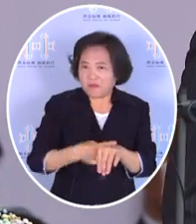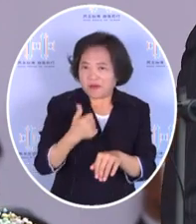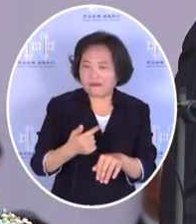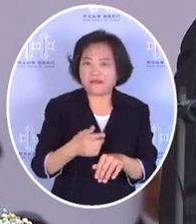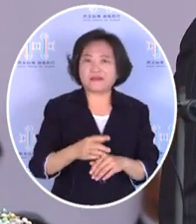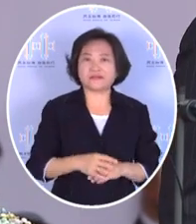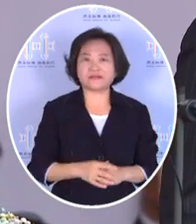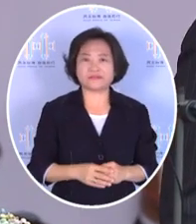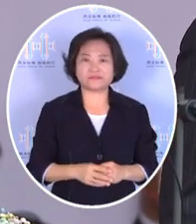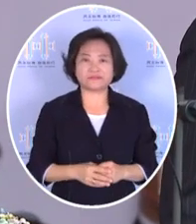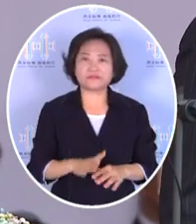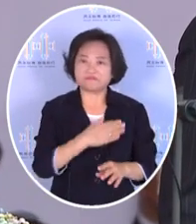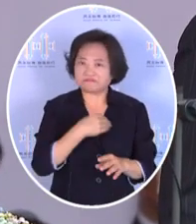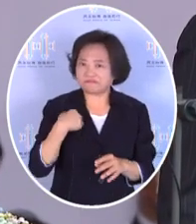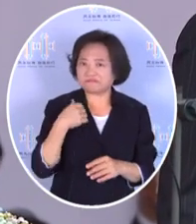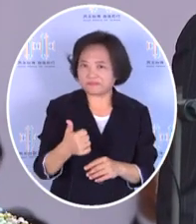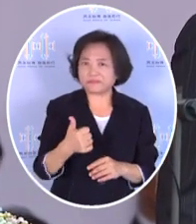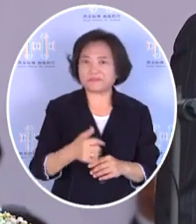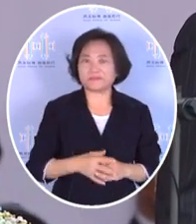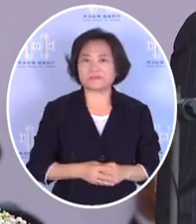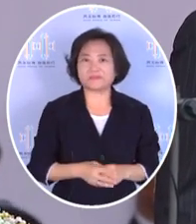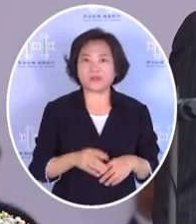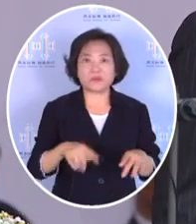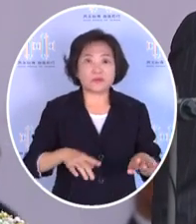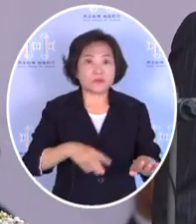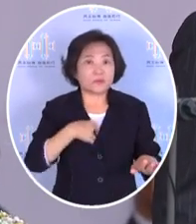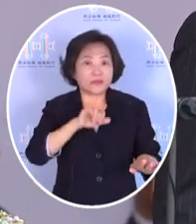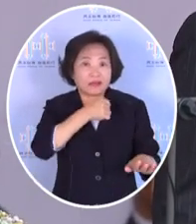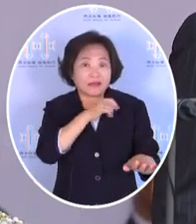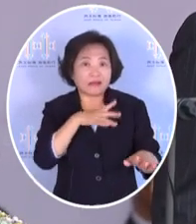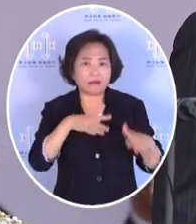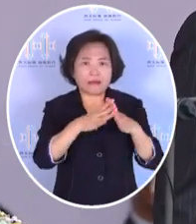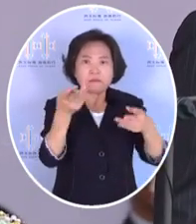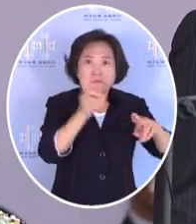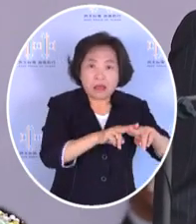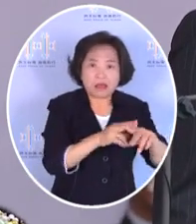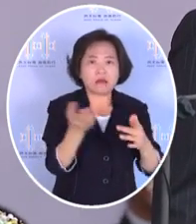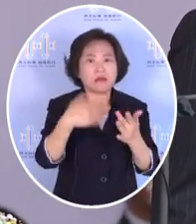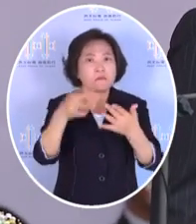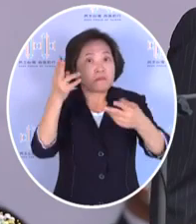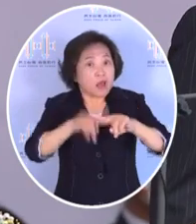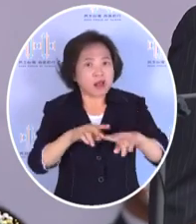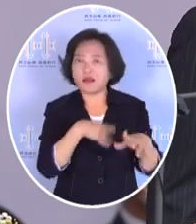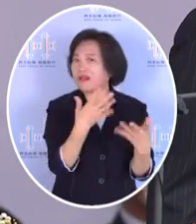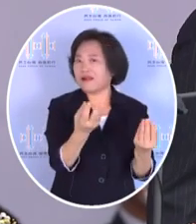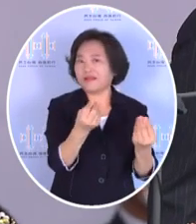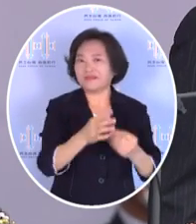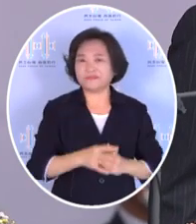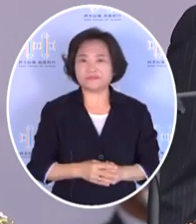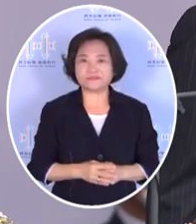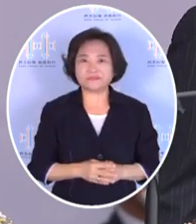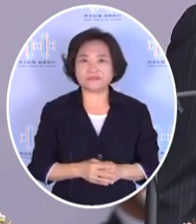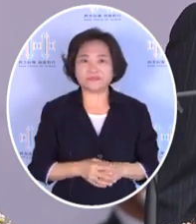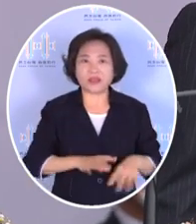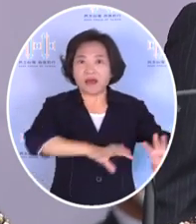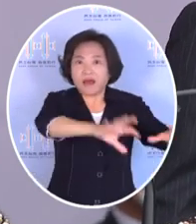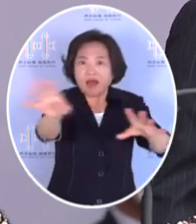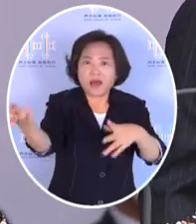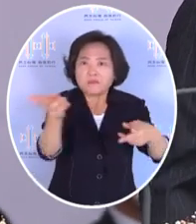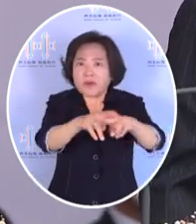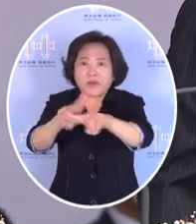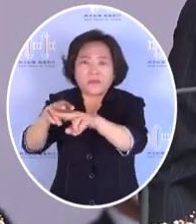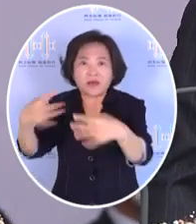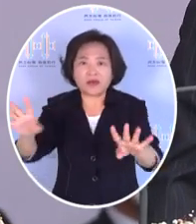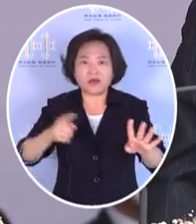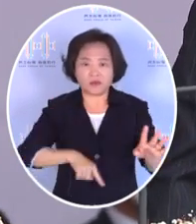耐。我们没有封城，没有关闭学校，也是世界上少数还能